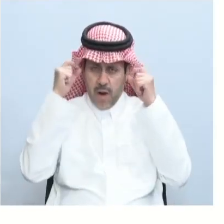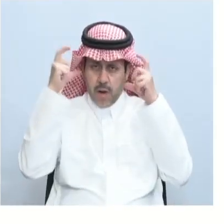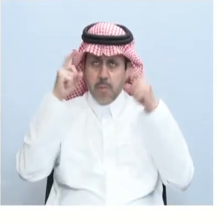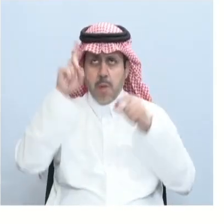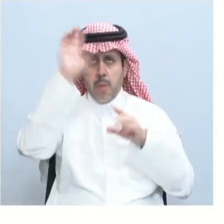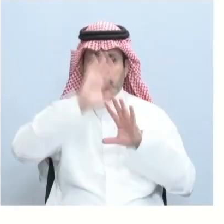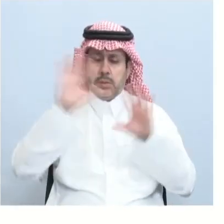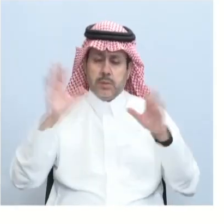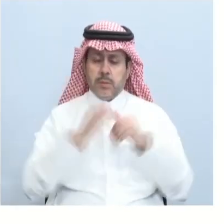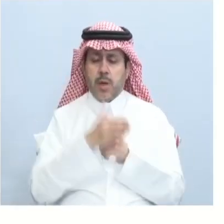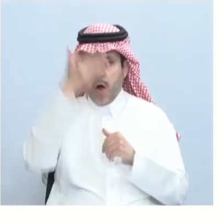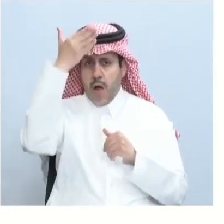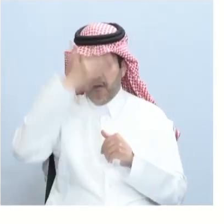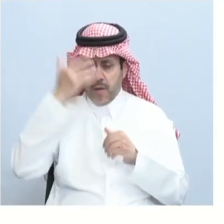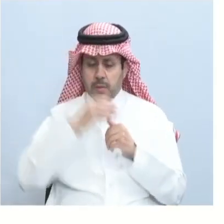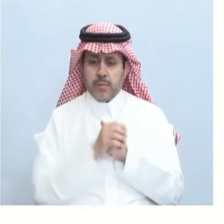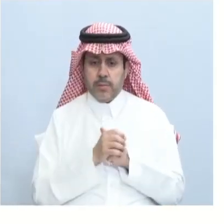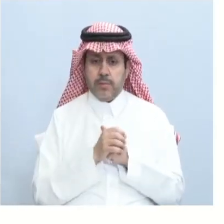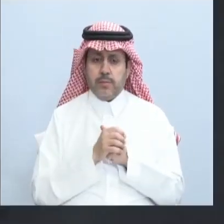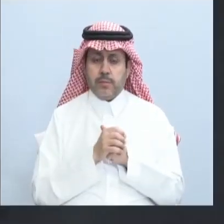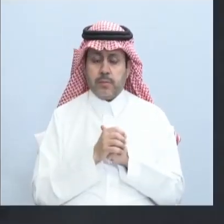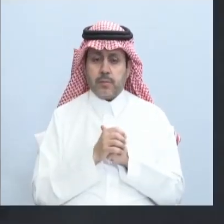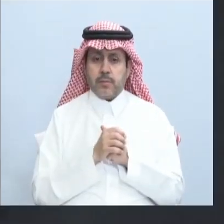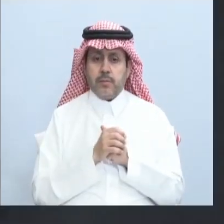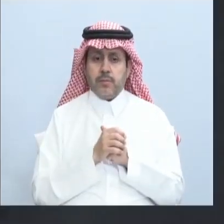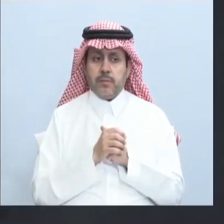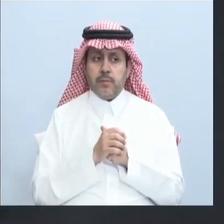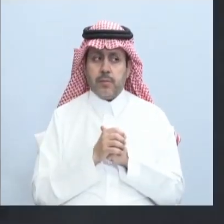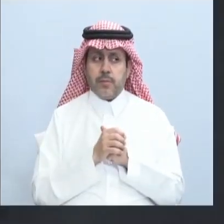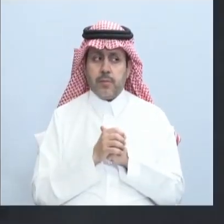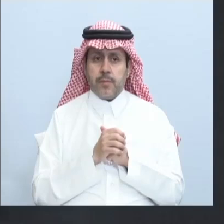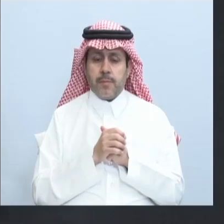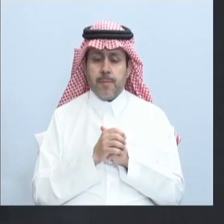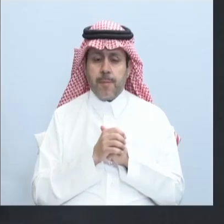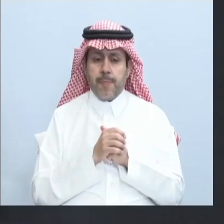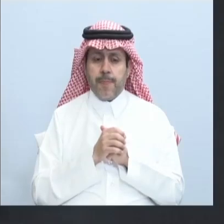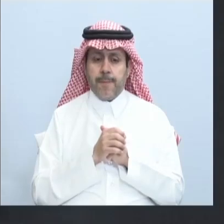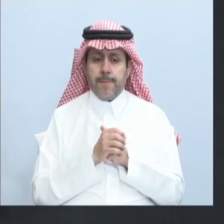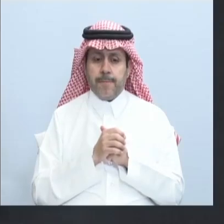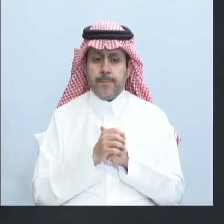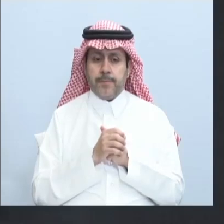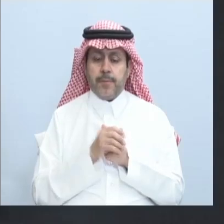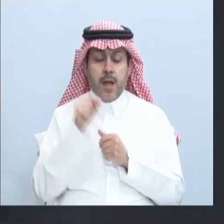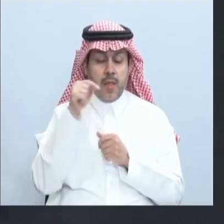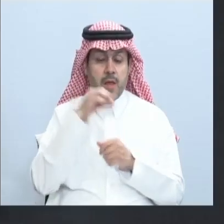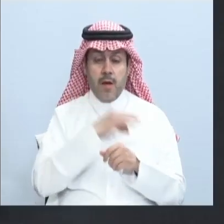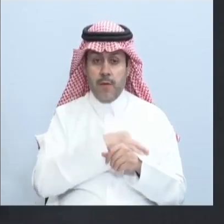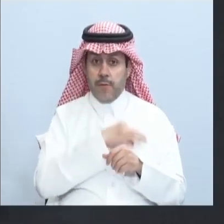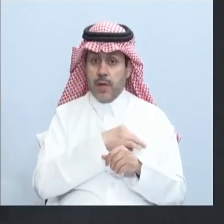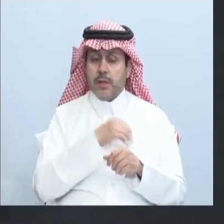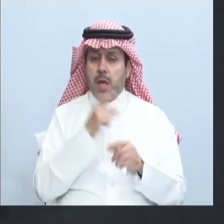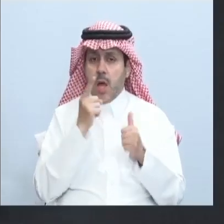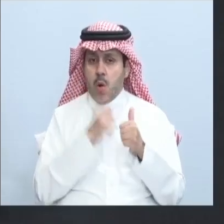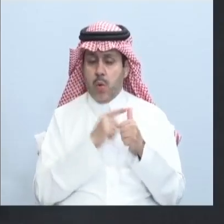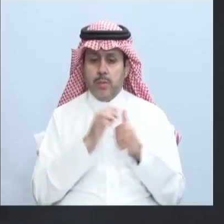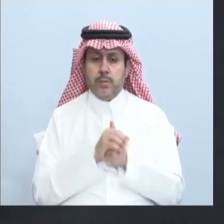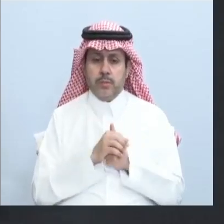ادراكه اكبر وما عجزت عقولنا عن ادراكه اكبر هذه هي الفائده